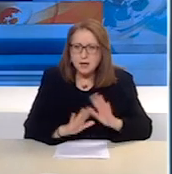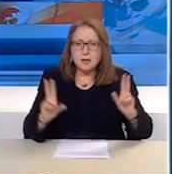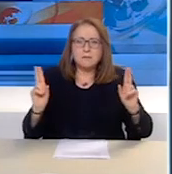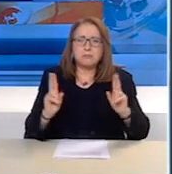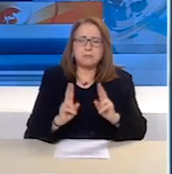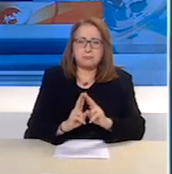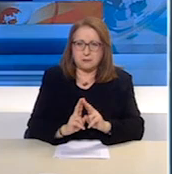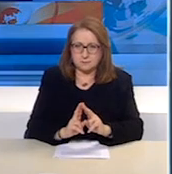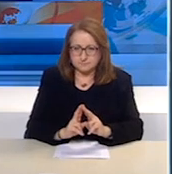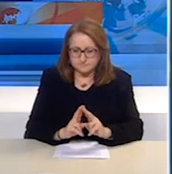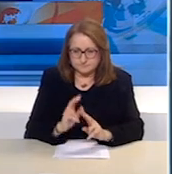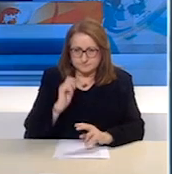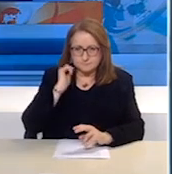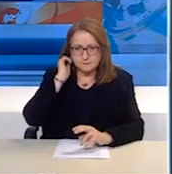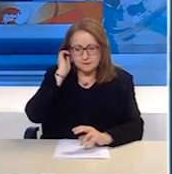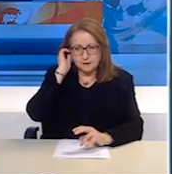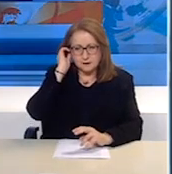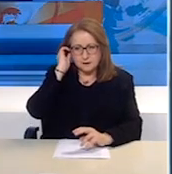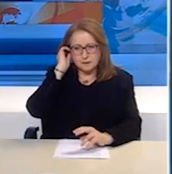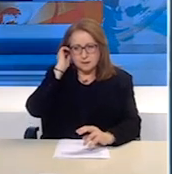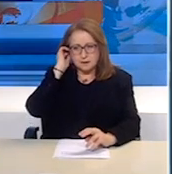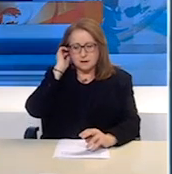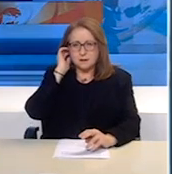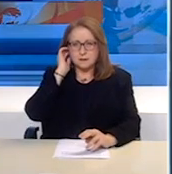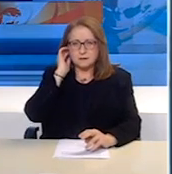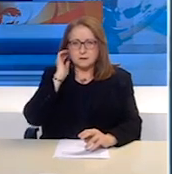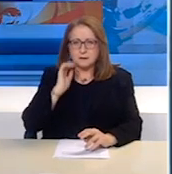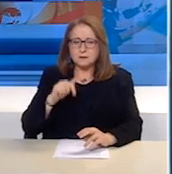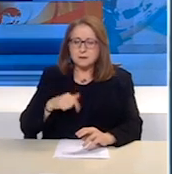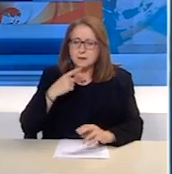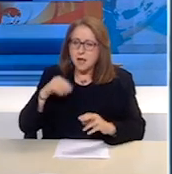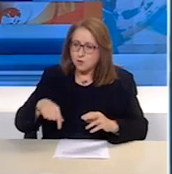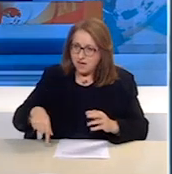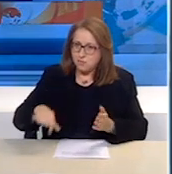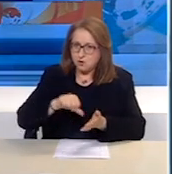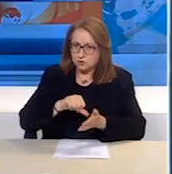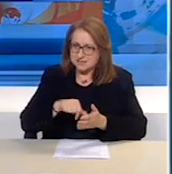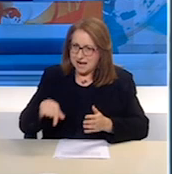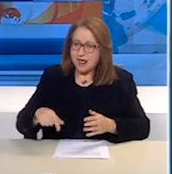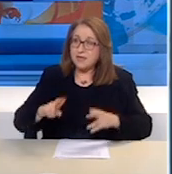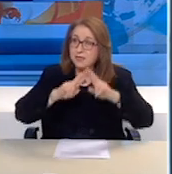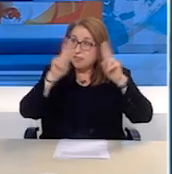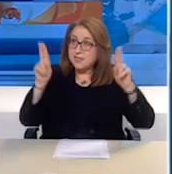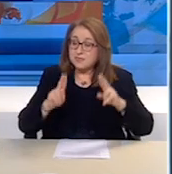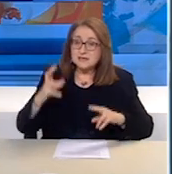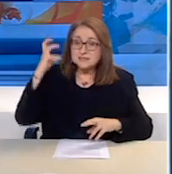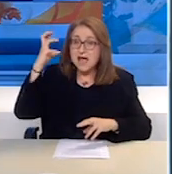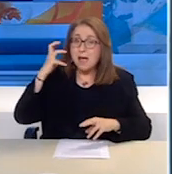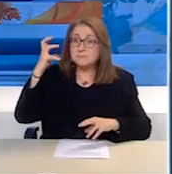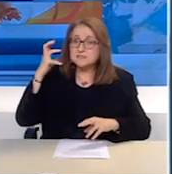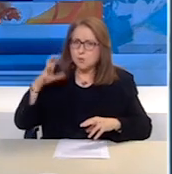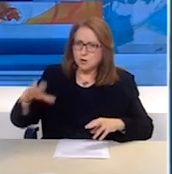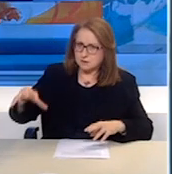βέβαια πάντα με τα δεδομένα και στην Ελλάδα αλλά και σε διεθνείς, και έχουν υιοθετηθεί και από διεθνείς επιστημονικούς φορείς, είναι ότι